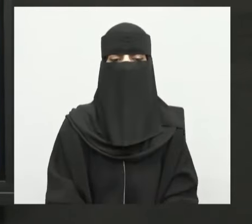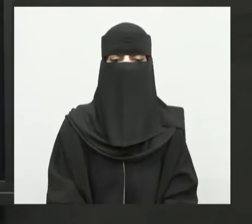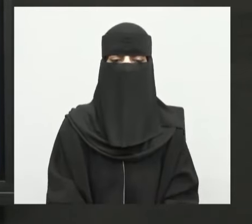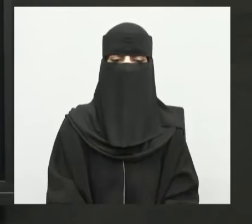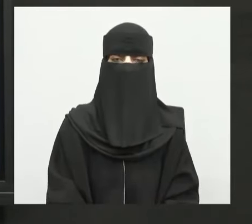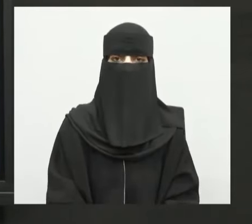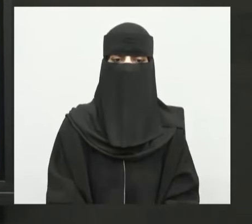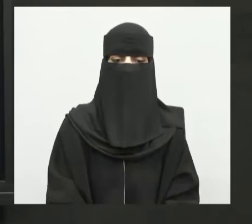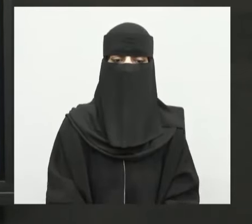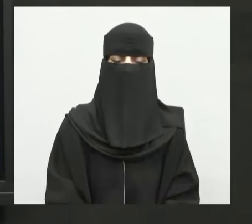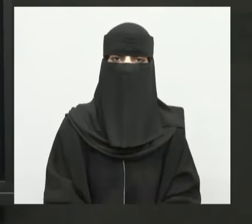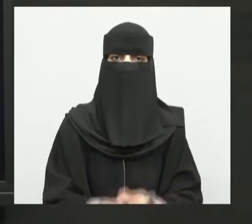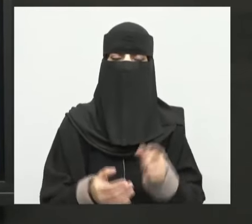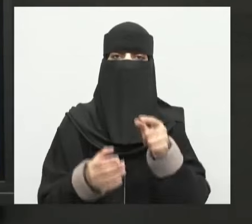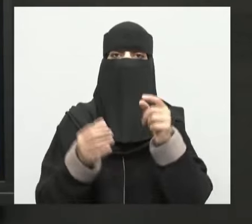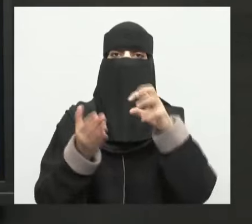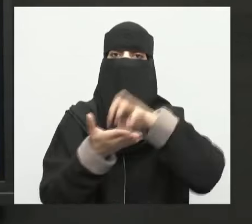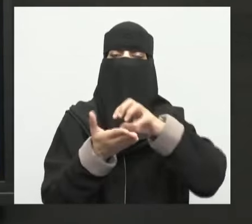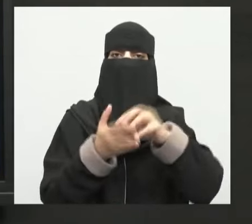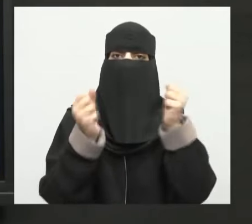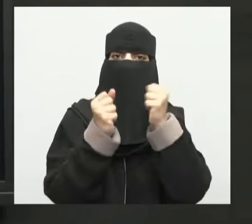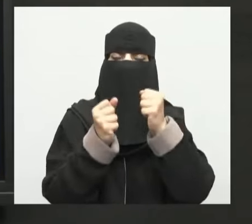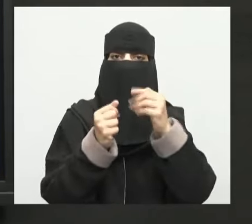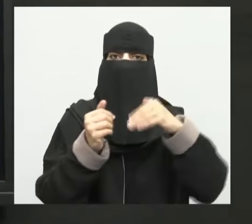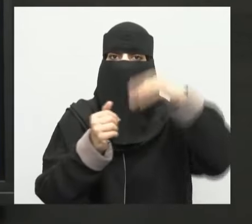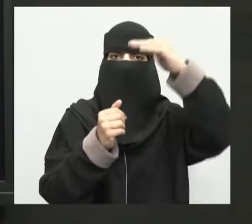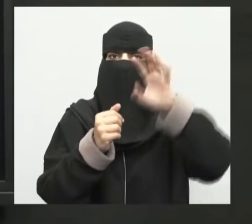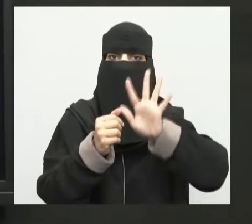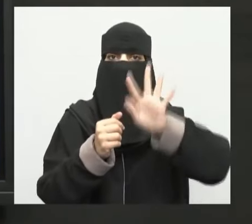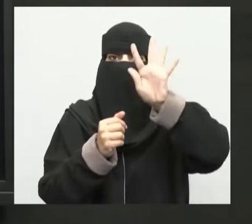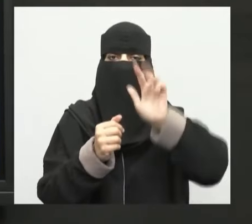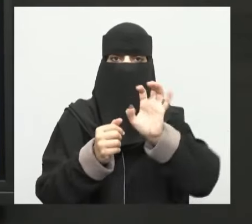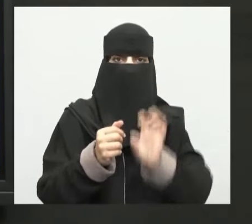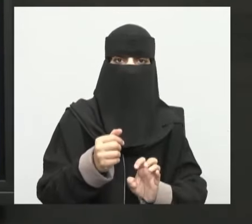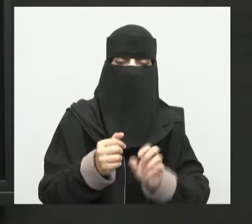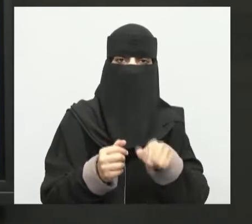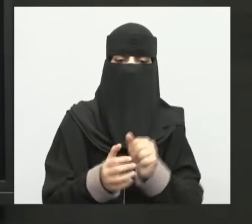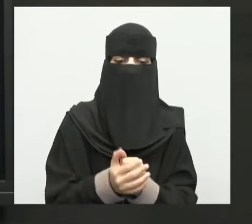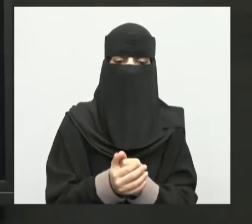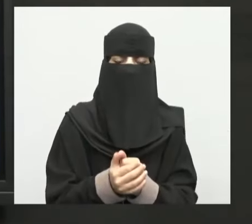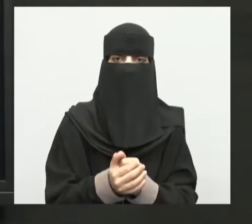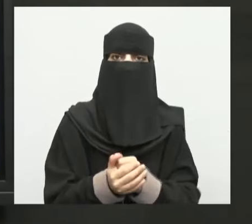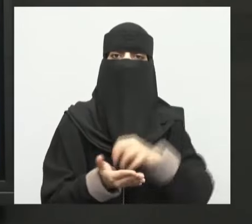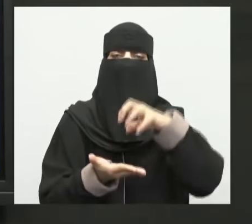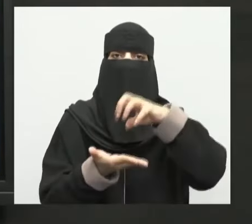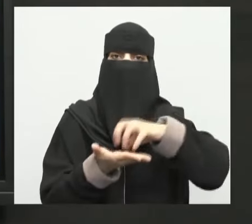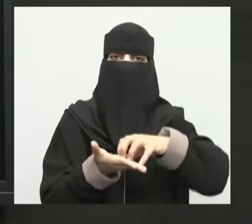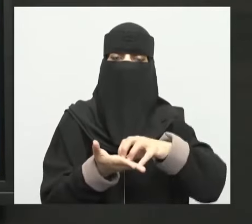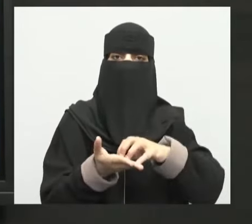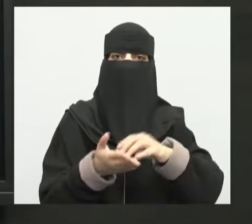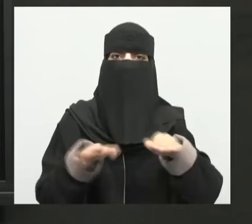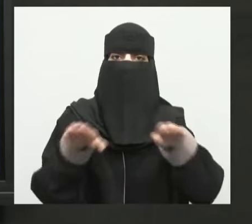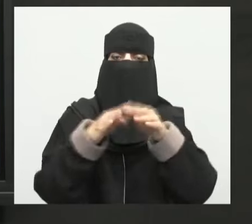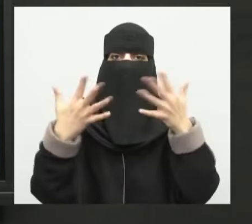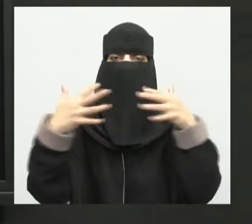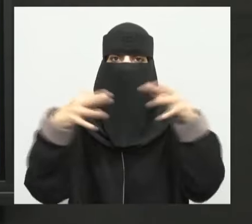الحاره المناطق البارده في المحيط المتجمد الشمالي والجنوبي المناطق المعتدله في اجزاء